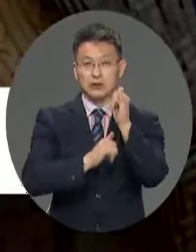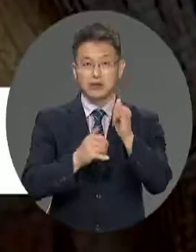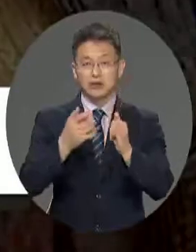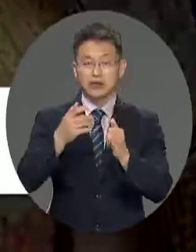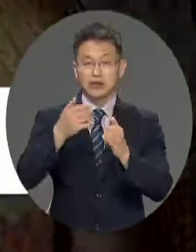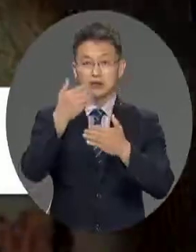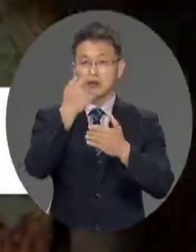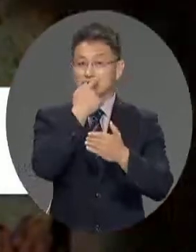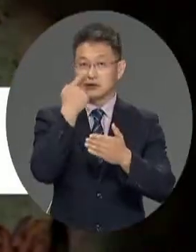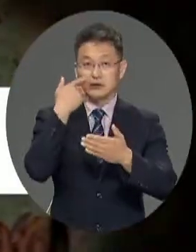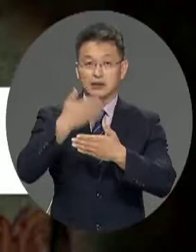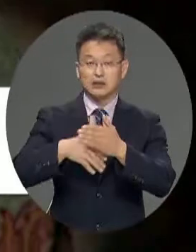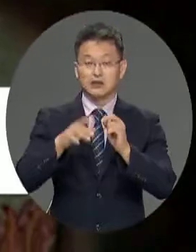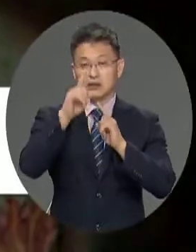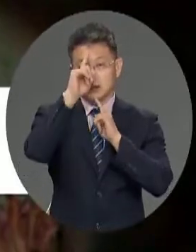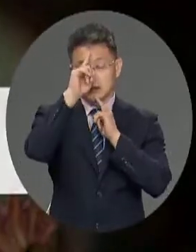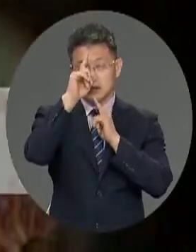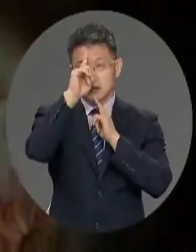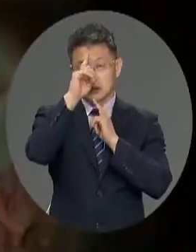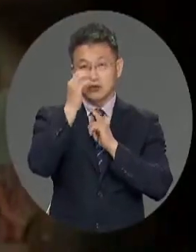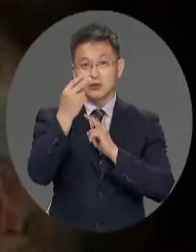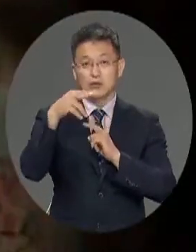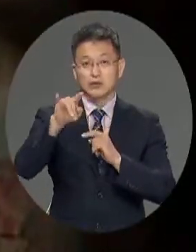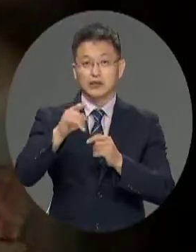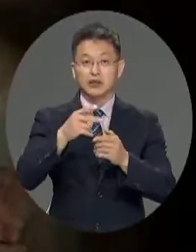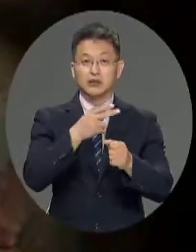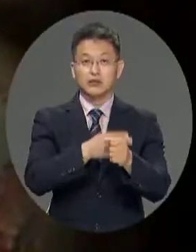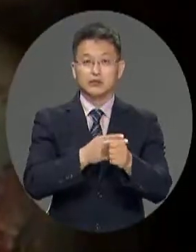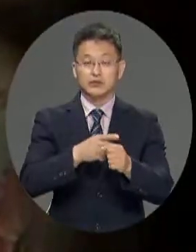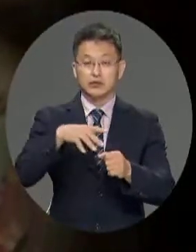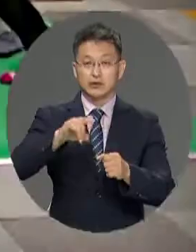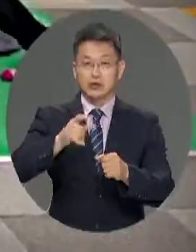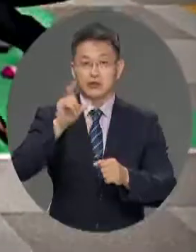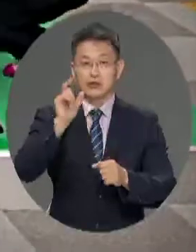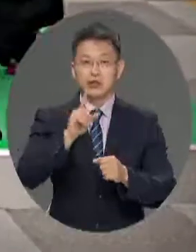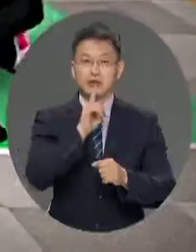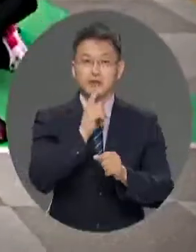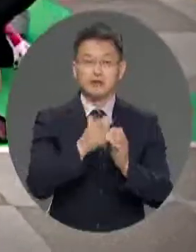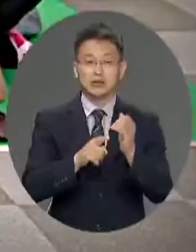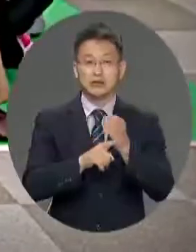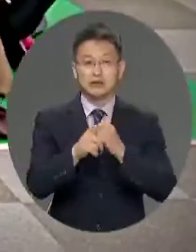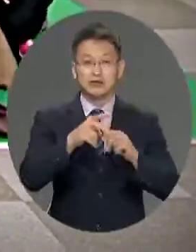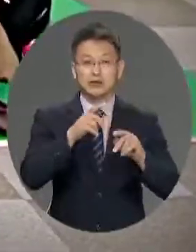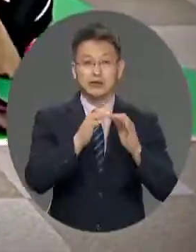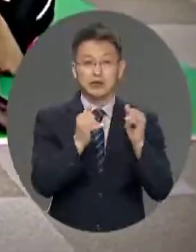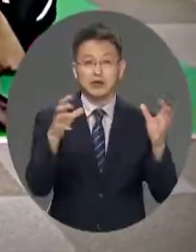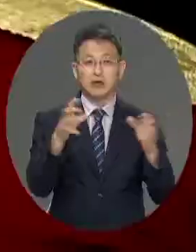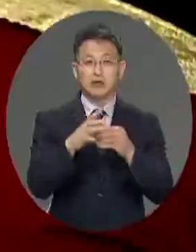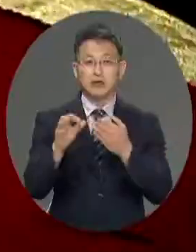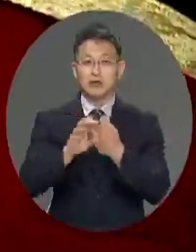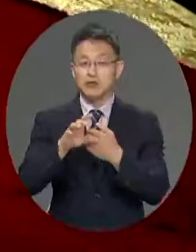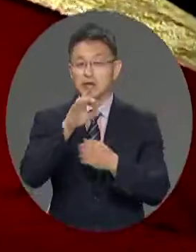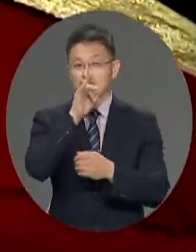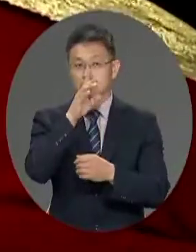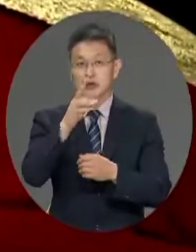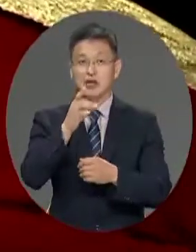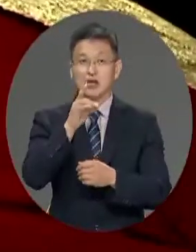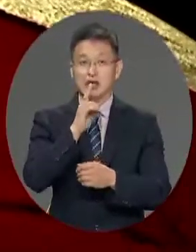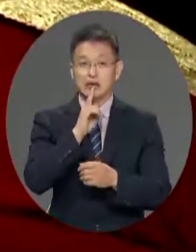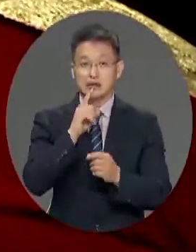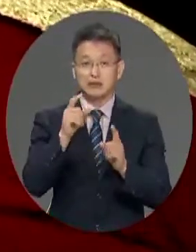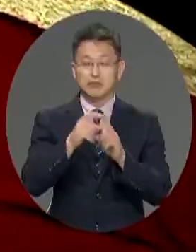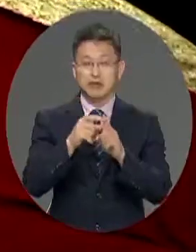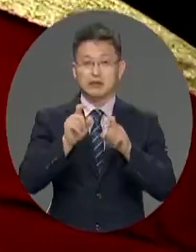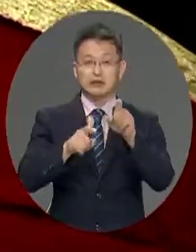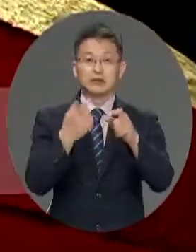남긴 이효재 교수 생전에 강조하던 뜻 있는 사람 끼리 모이면 불가능은 없다 는 말을 실천